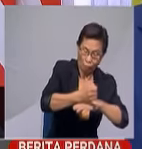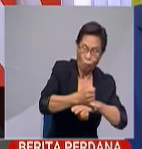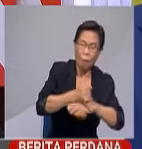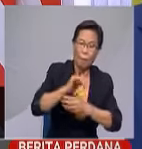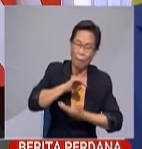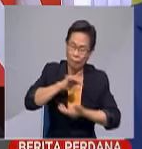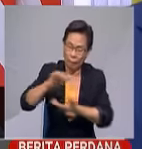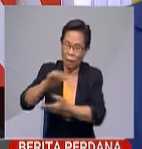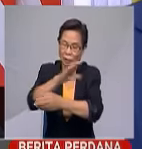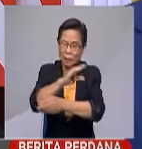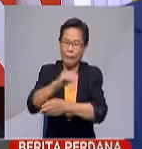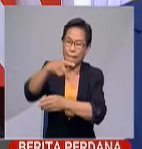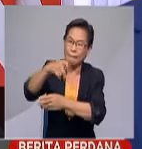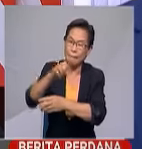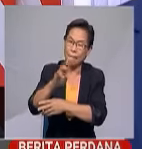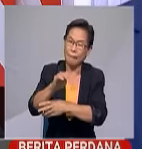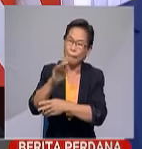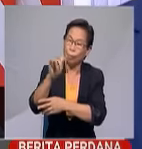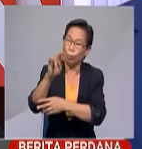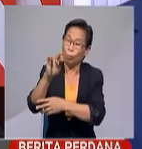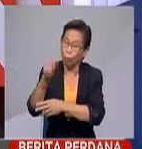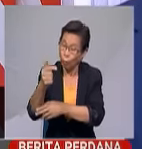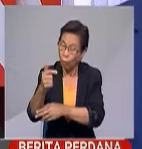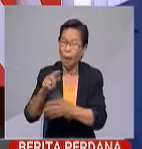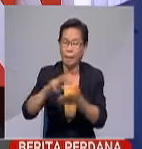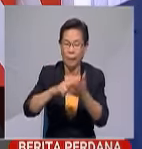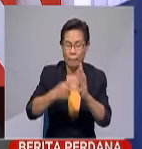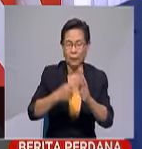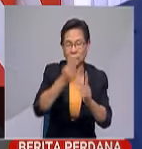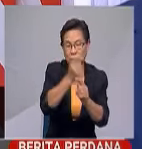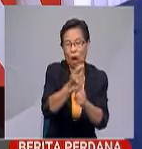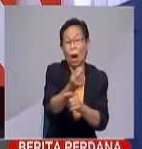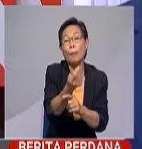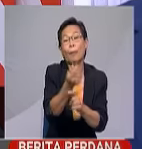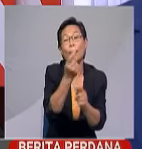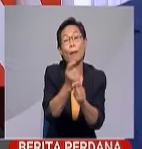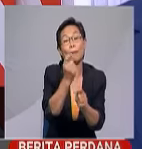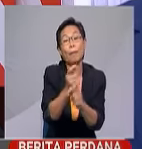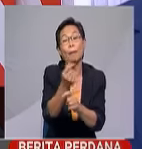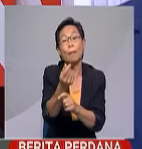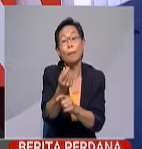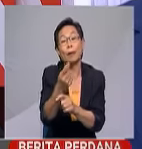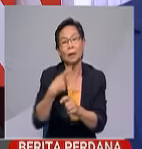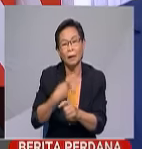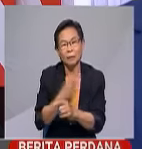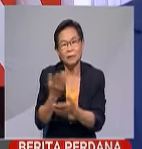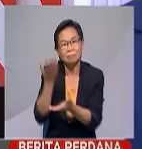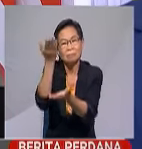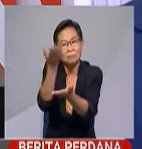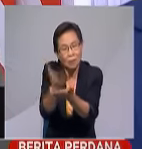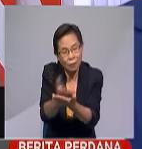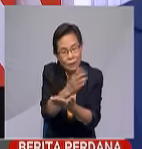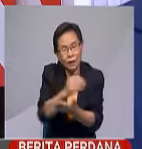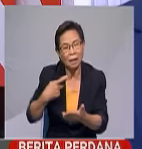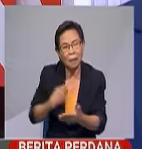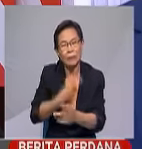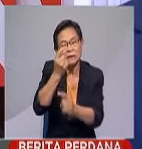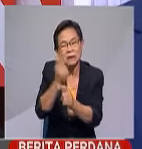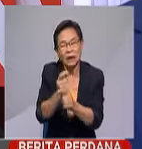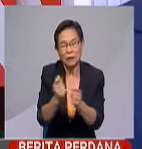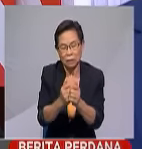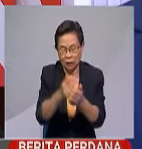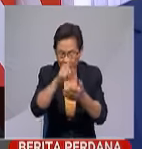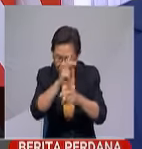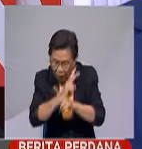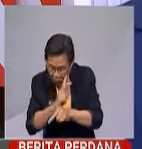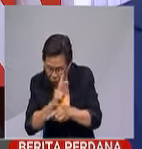pembekal dan pemborong. Bermaksud penentuan harga itu kami cadangkan dan kami tentukan dengan penuh